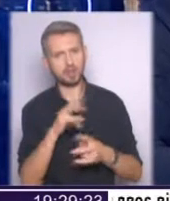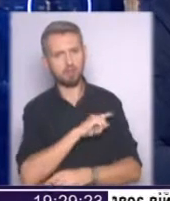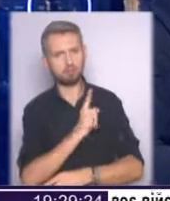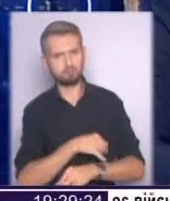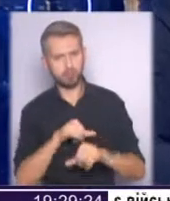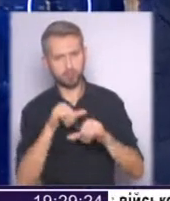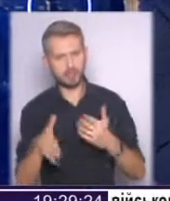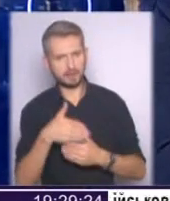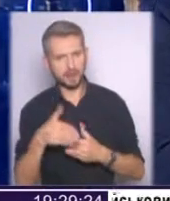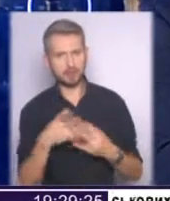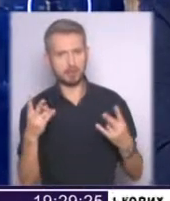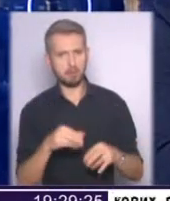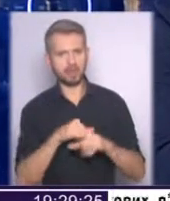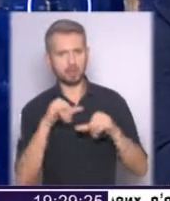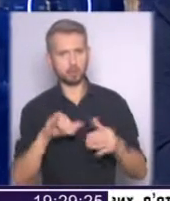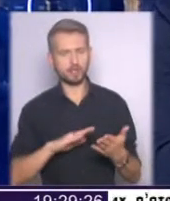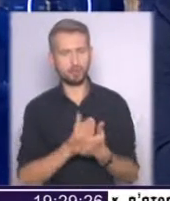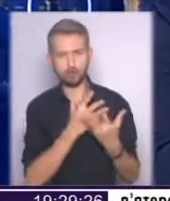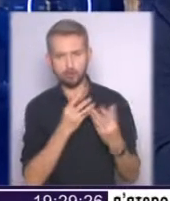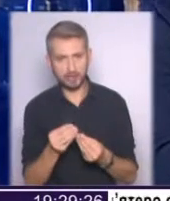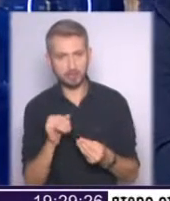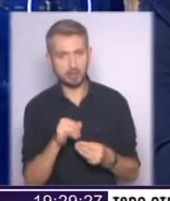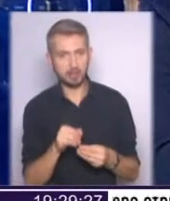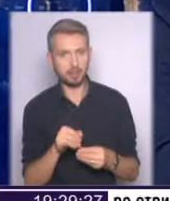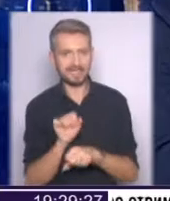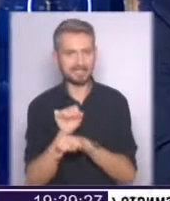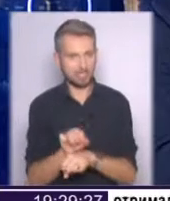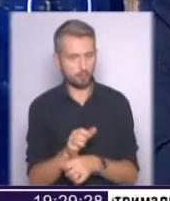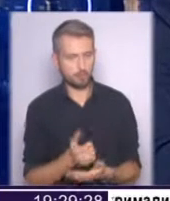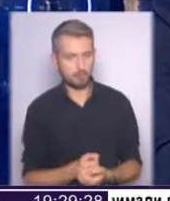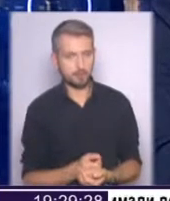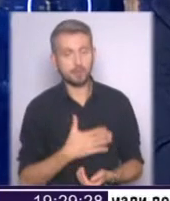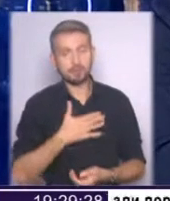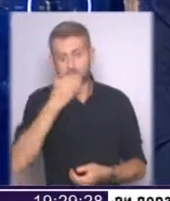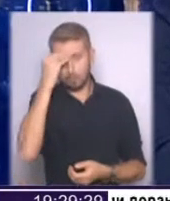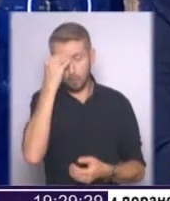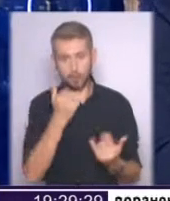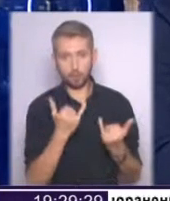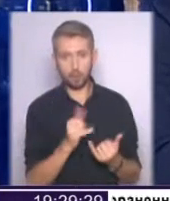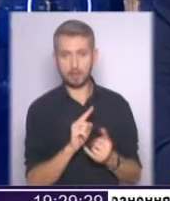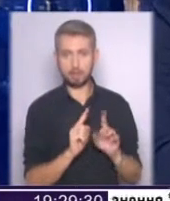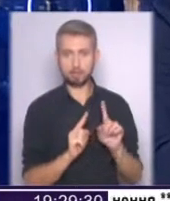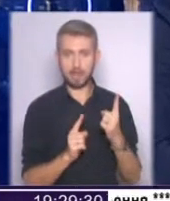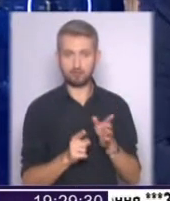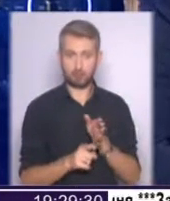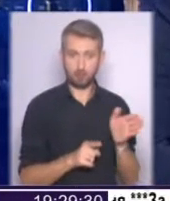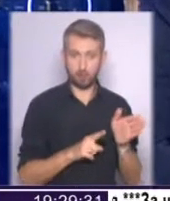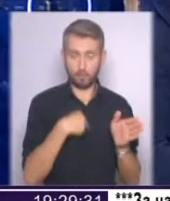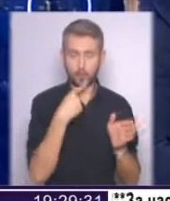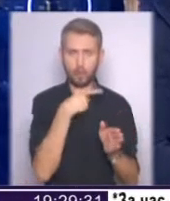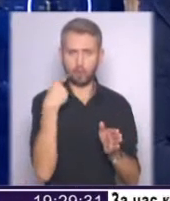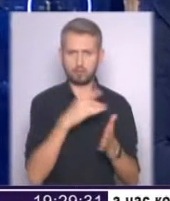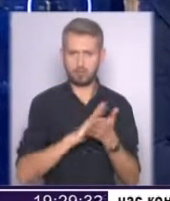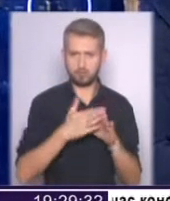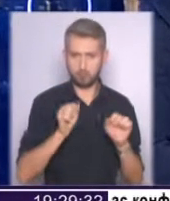санкції, треба збільшувати політичний тиск і таким чином їх стримувати. От на мій погляд, сьогодні якраз от перше крило, яке говорить, що Росія договороздатна,